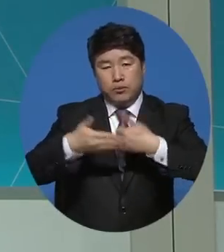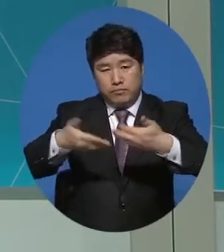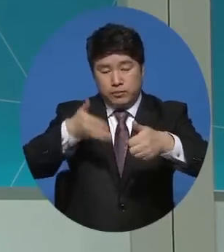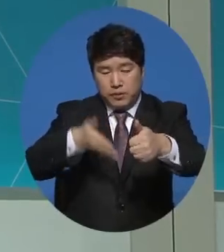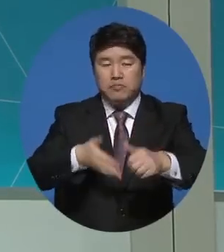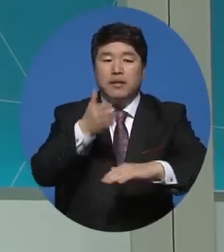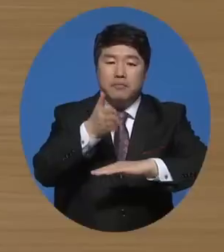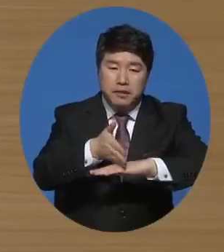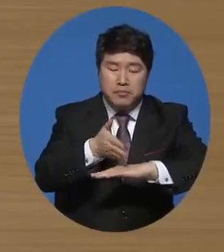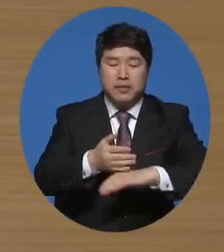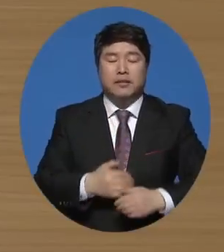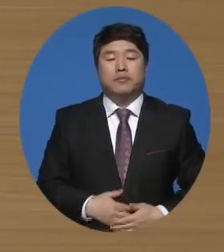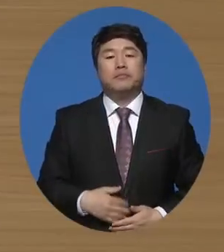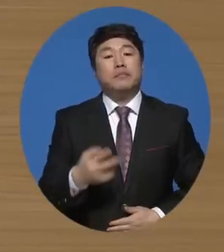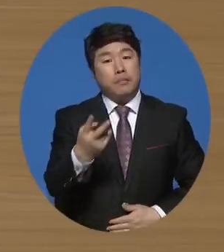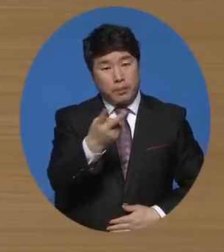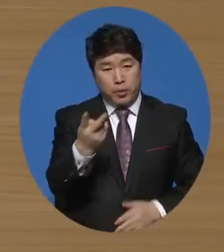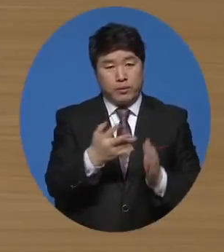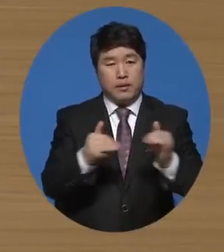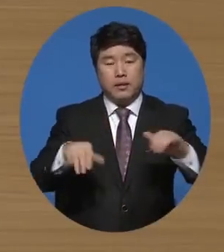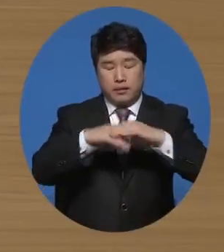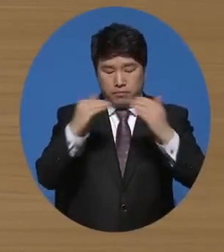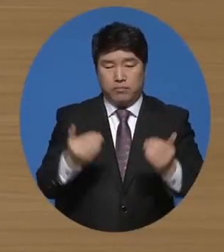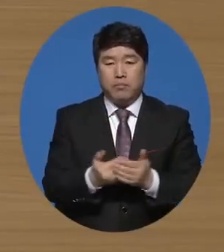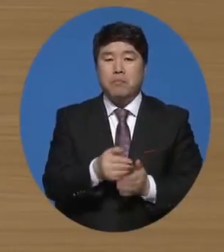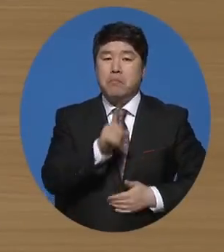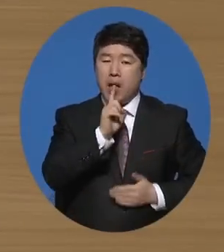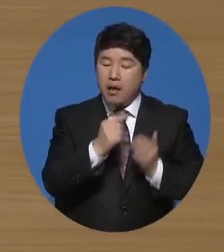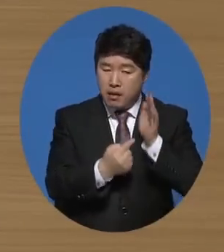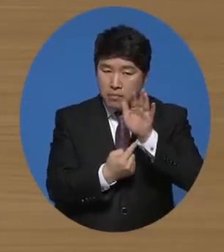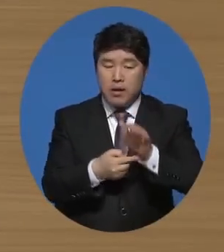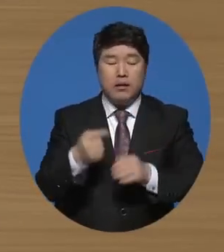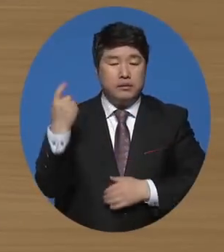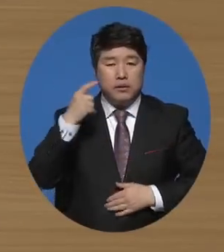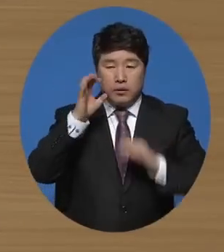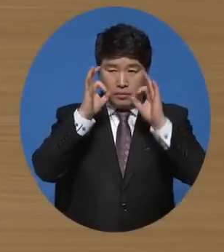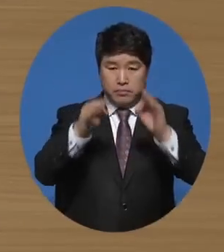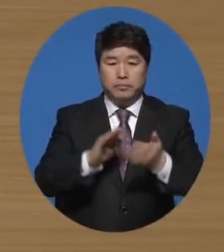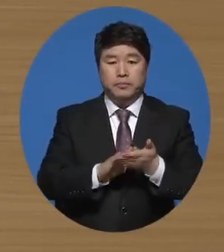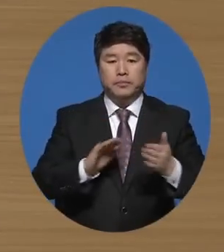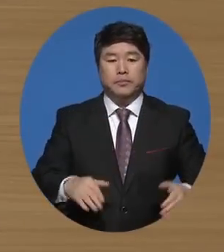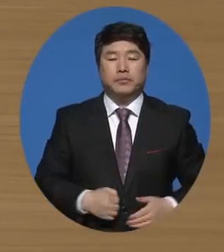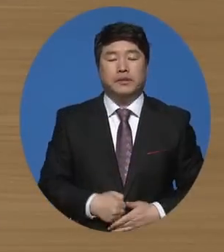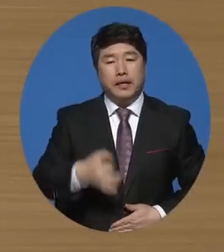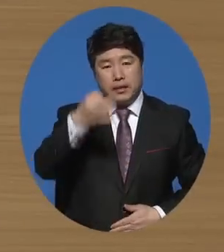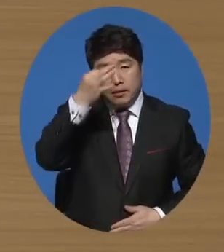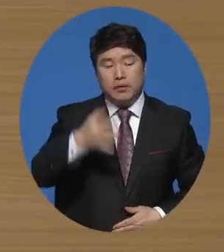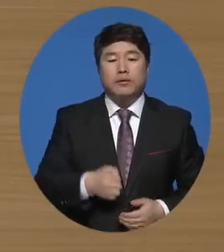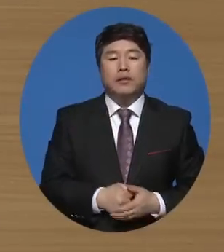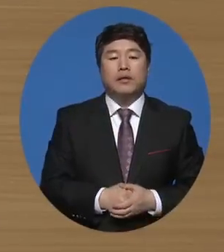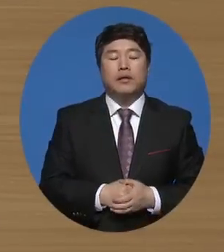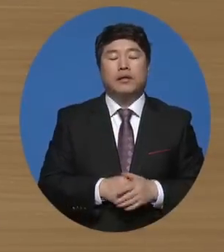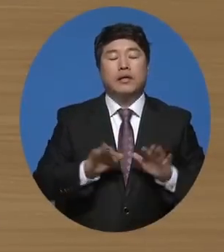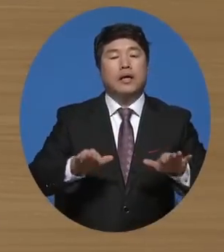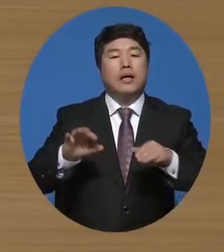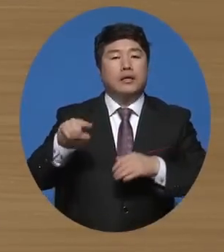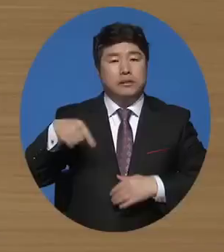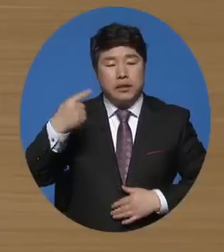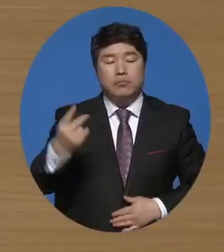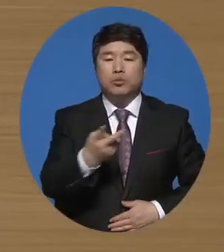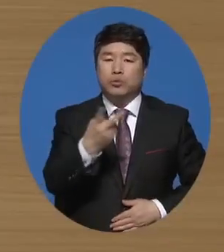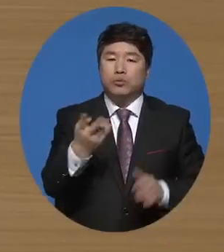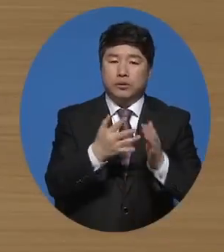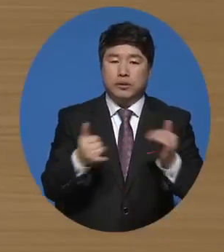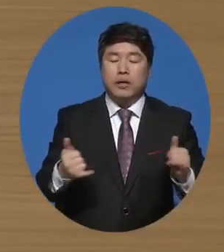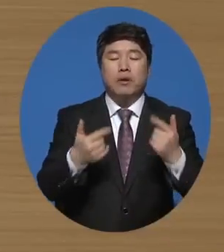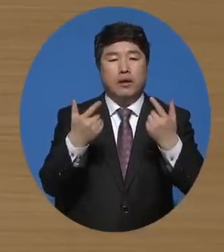감사합니다네 어 두 분의 모두 발언까지 들어봤습니다 죄송합니다 어이어서 두 분에게